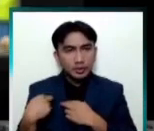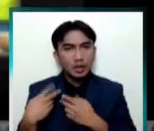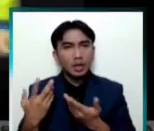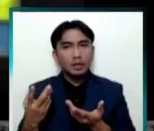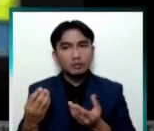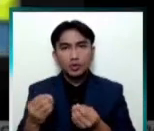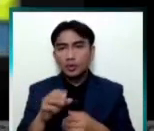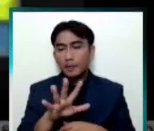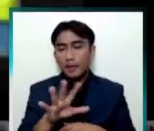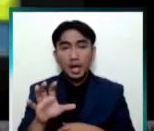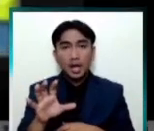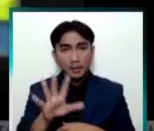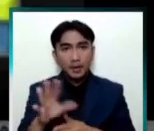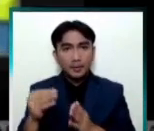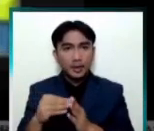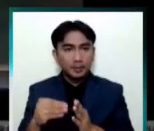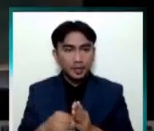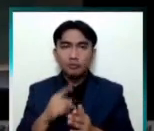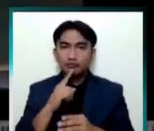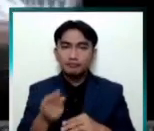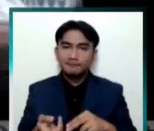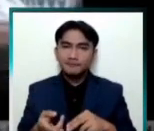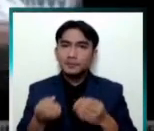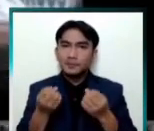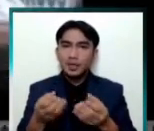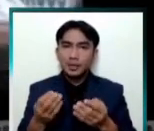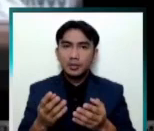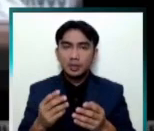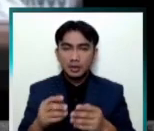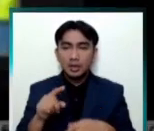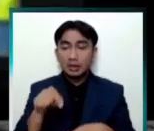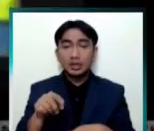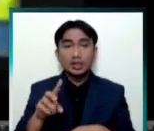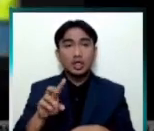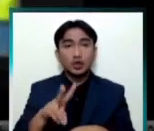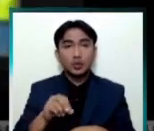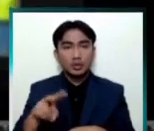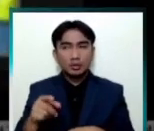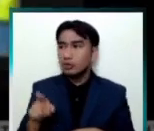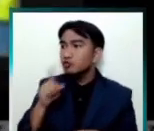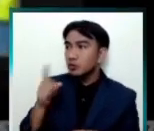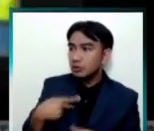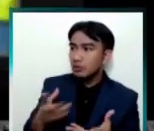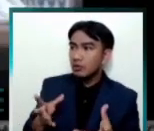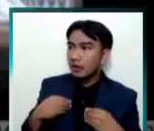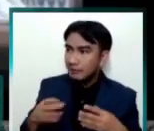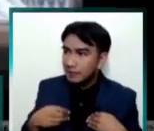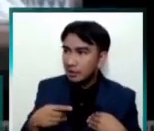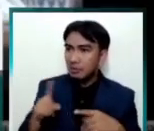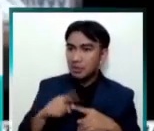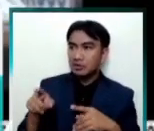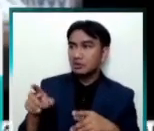billion that is allotted for 2022. Commit na commit kayo. Ayaw nyo naman mag-resign pag hindi nyo nagawa.